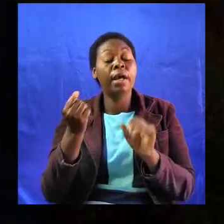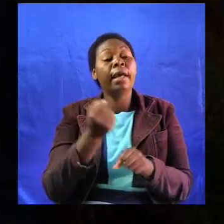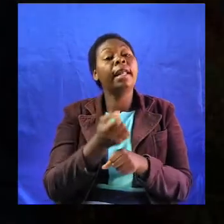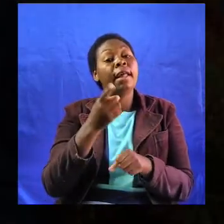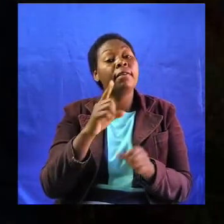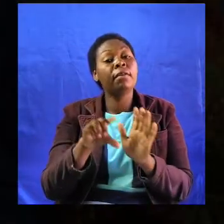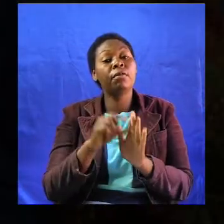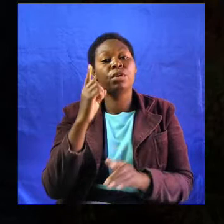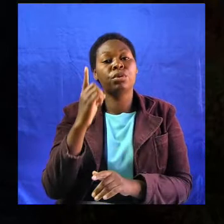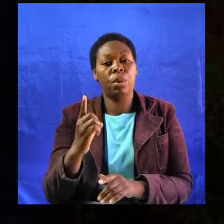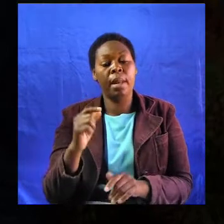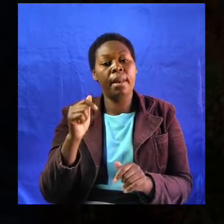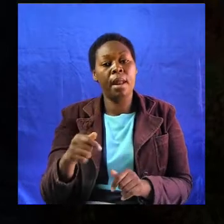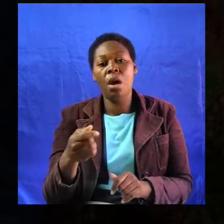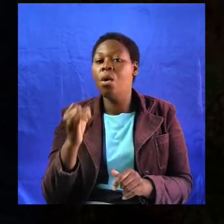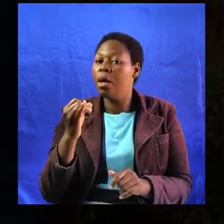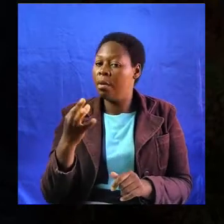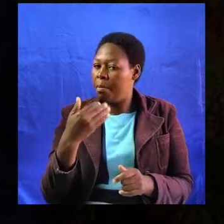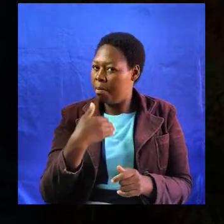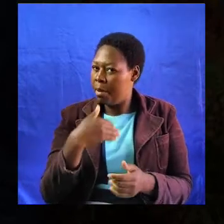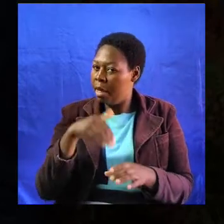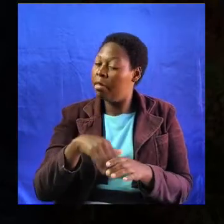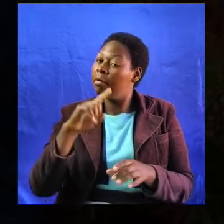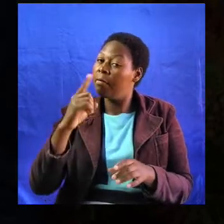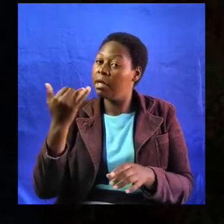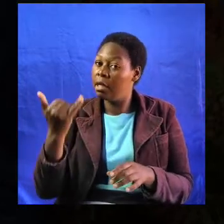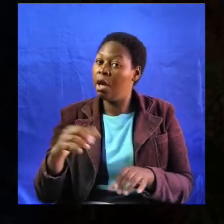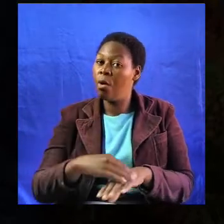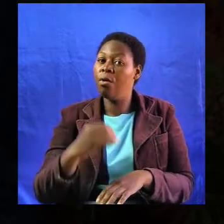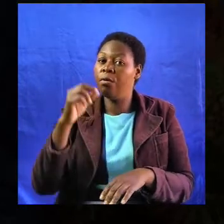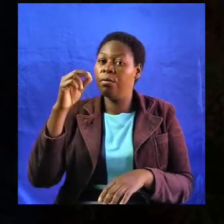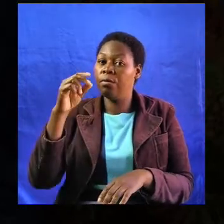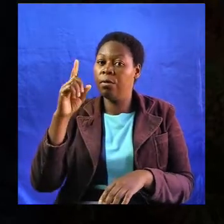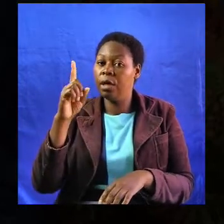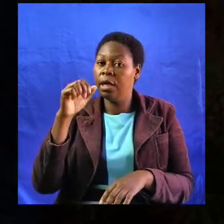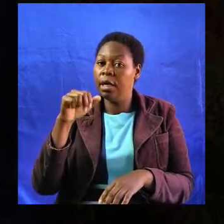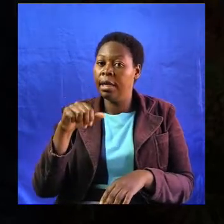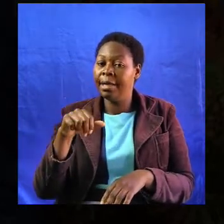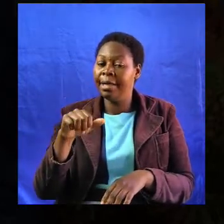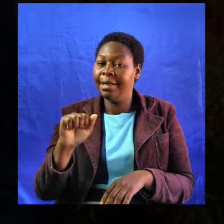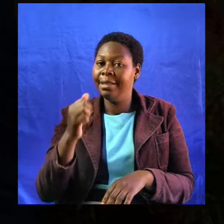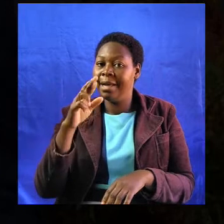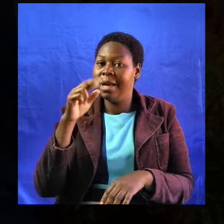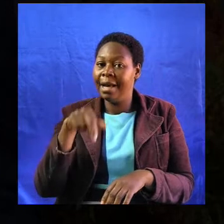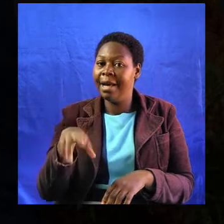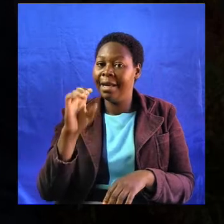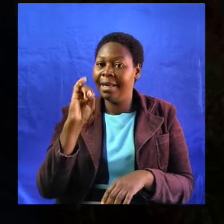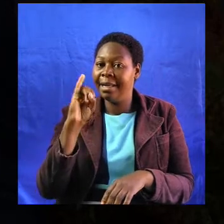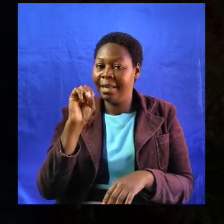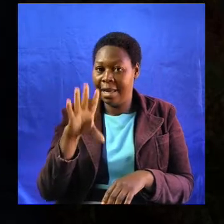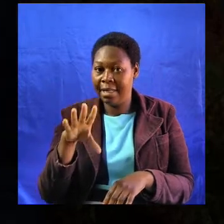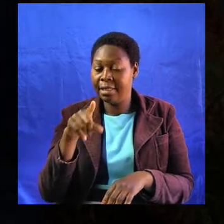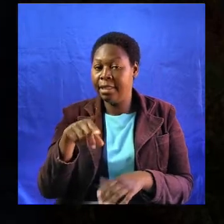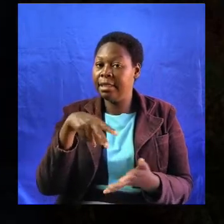Kana ndirini negore rokutanga raDarius muMedia, Ini ndakasimuka